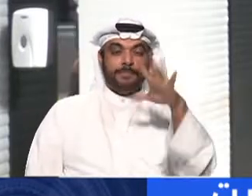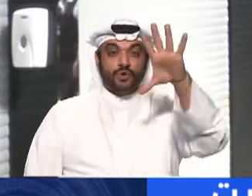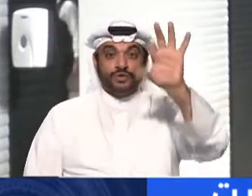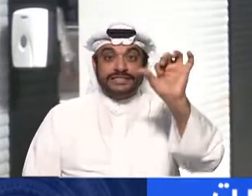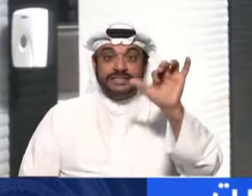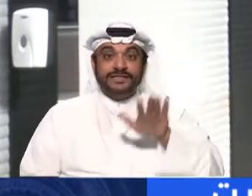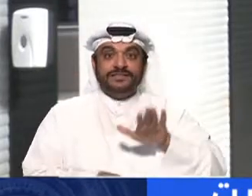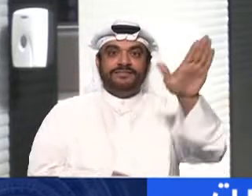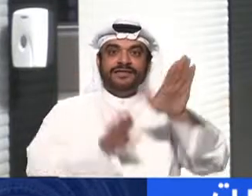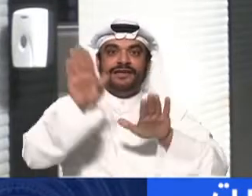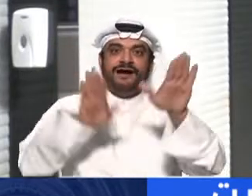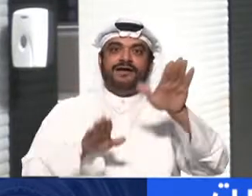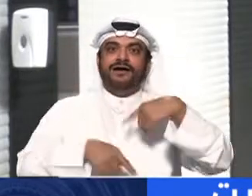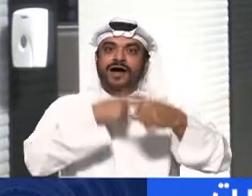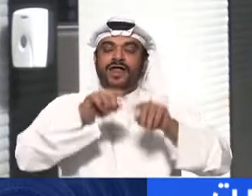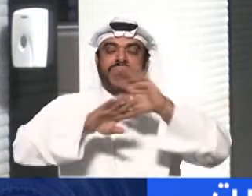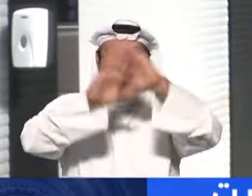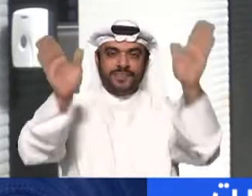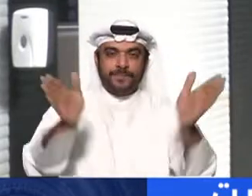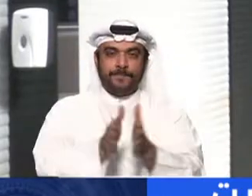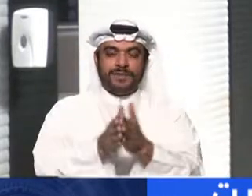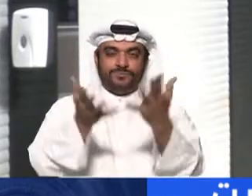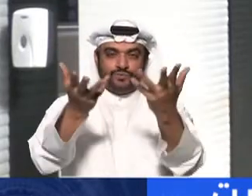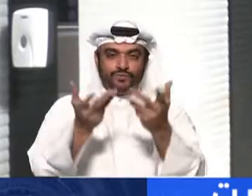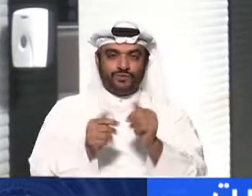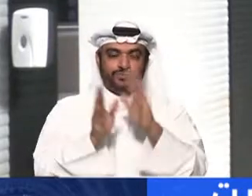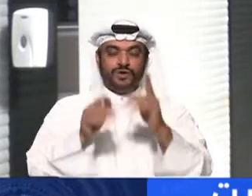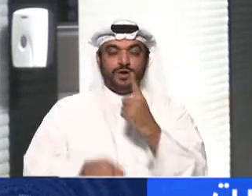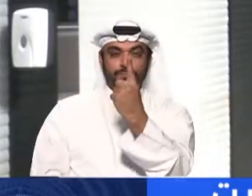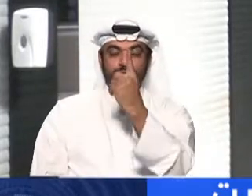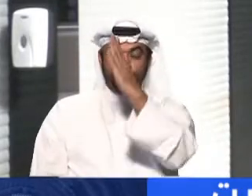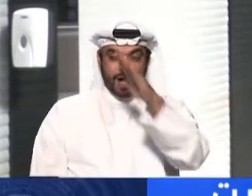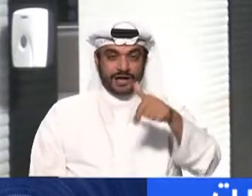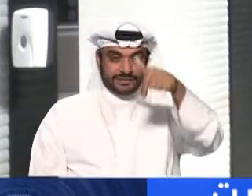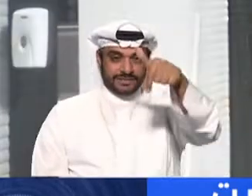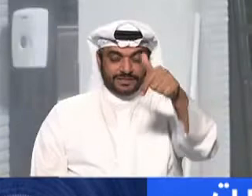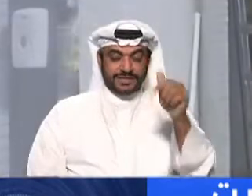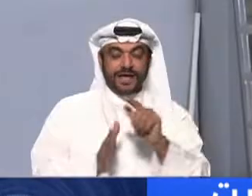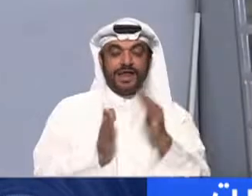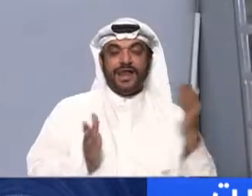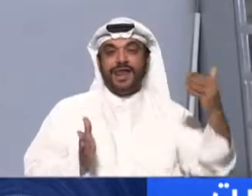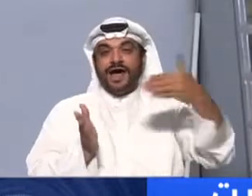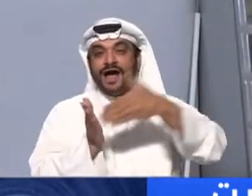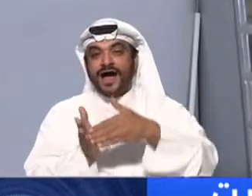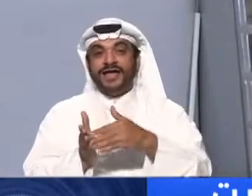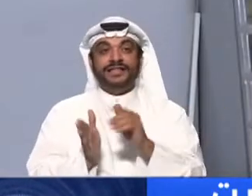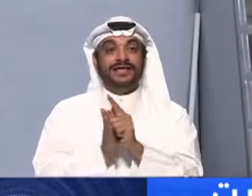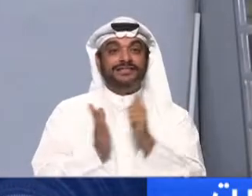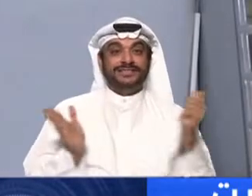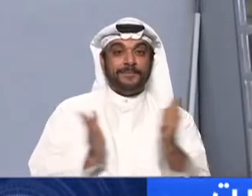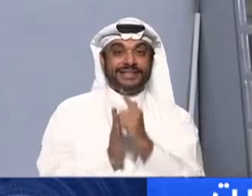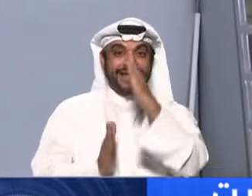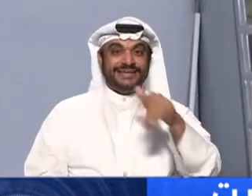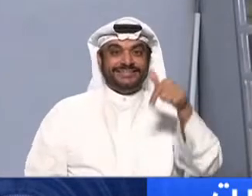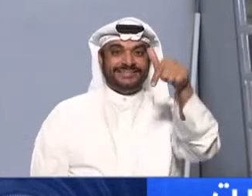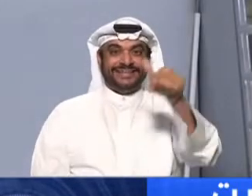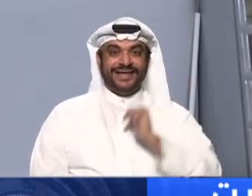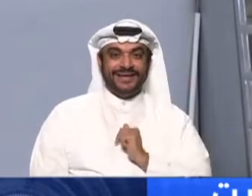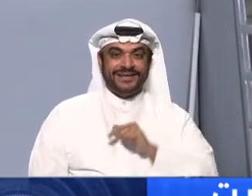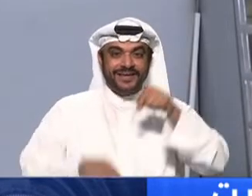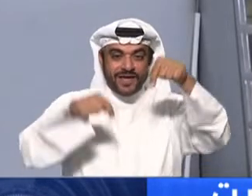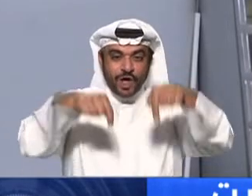رحلة. هذه مجموع الرحلات من 1/6 إلى 17/6. رحلات اليوم شملت على دول